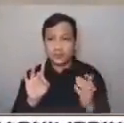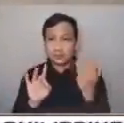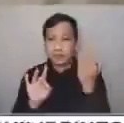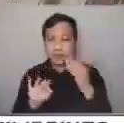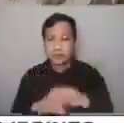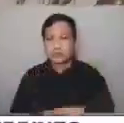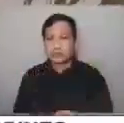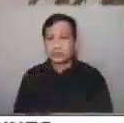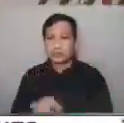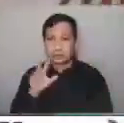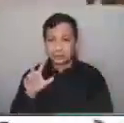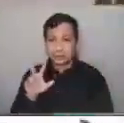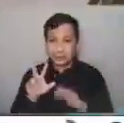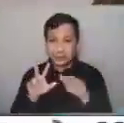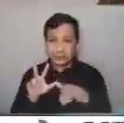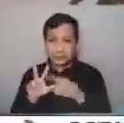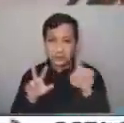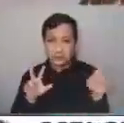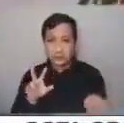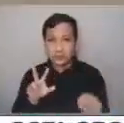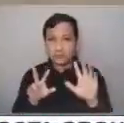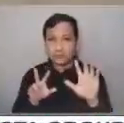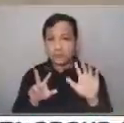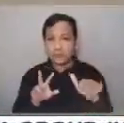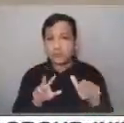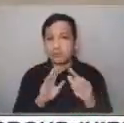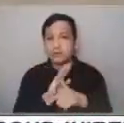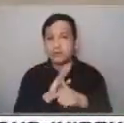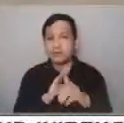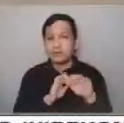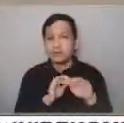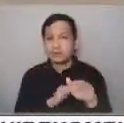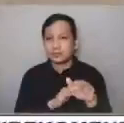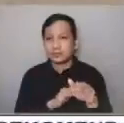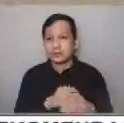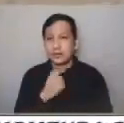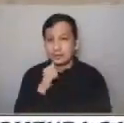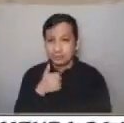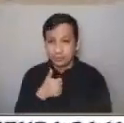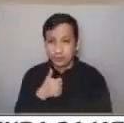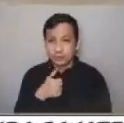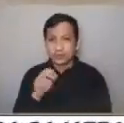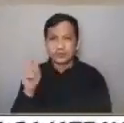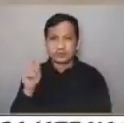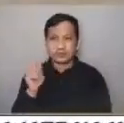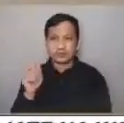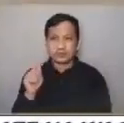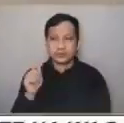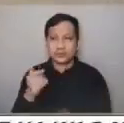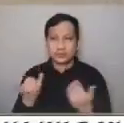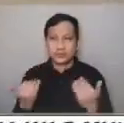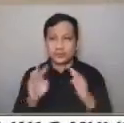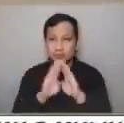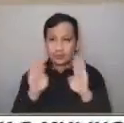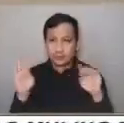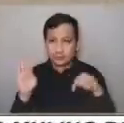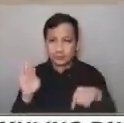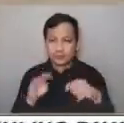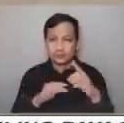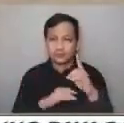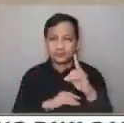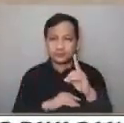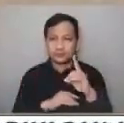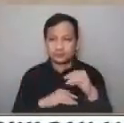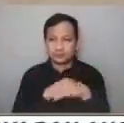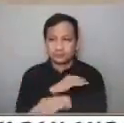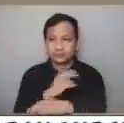hayop. Asahan naman ang pagroronda ng mga pulis sa lugar upang ipatupad ang minimum health standards. Kahapon ay